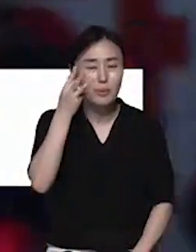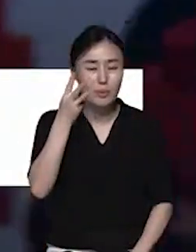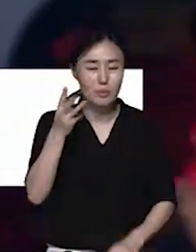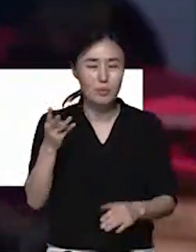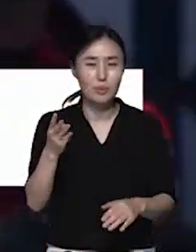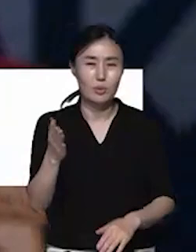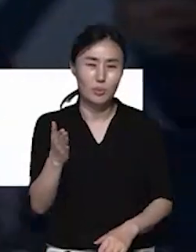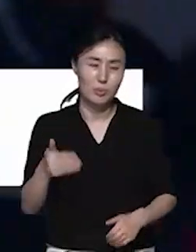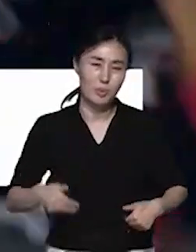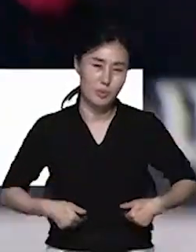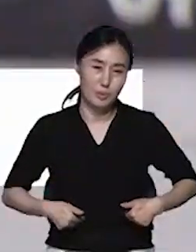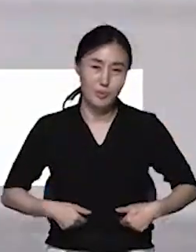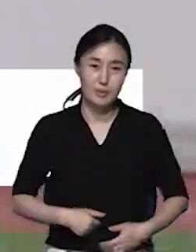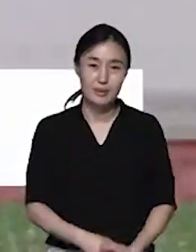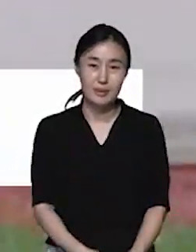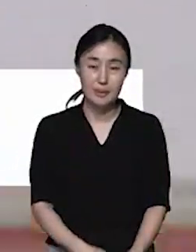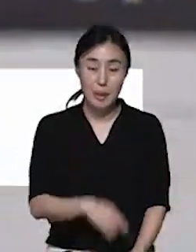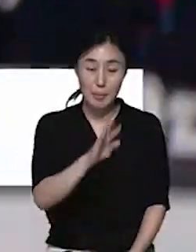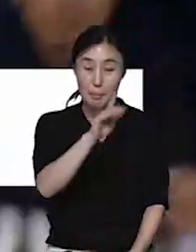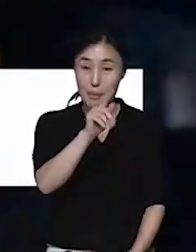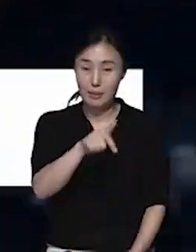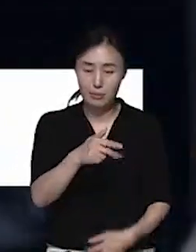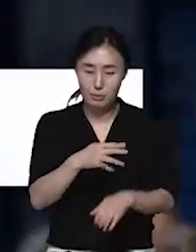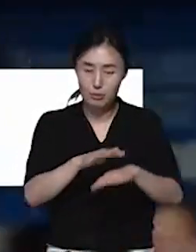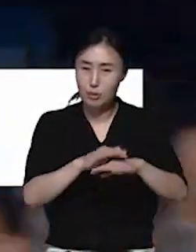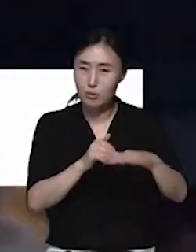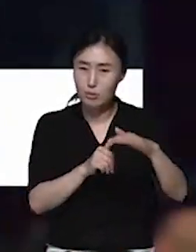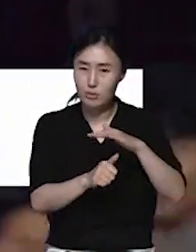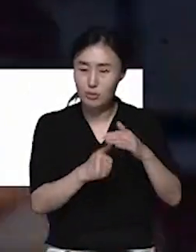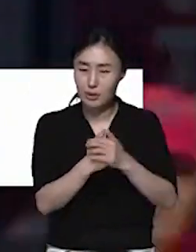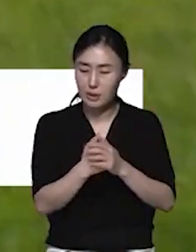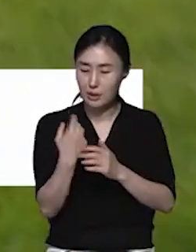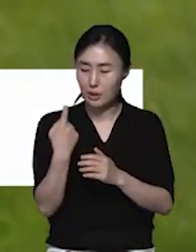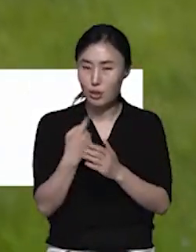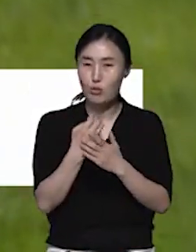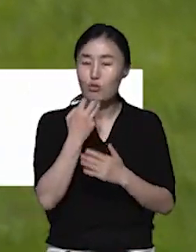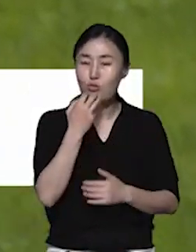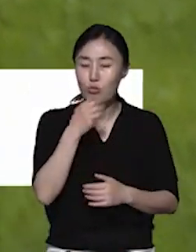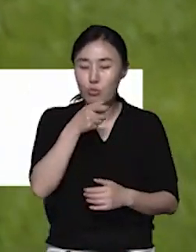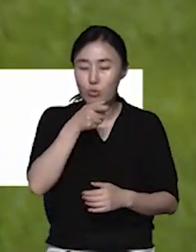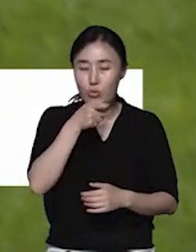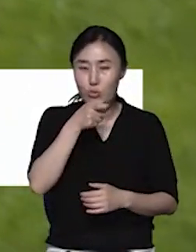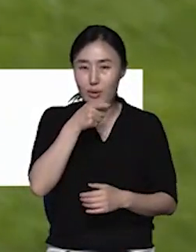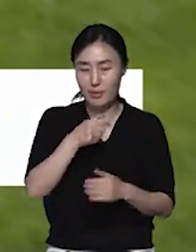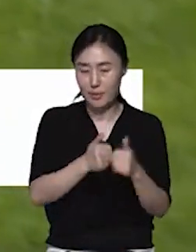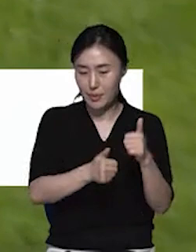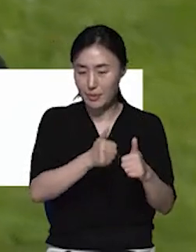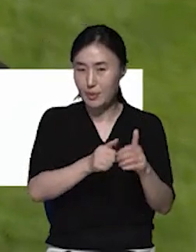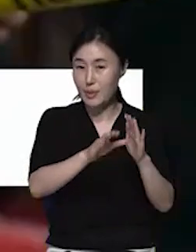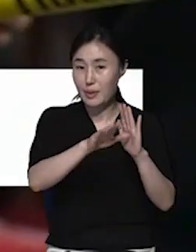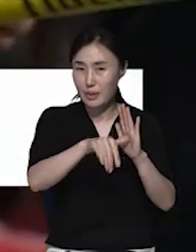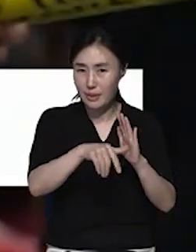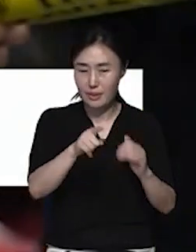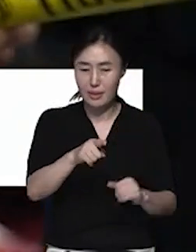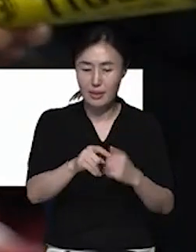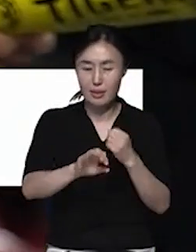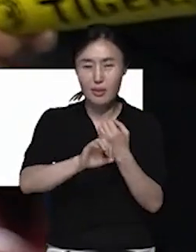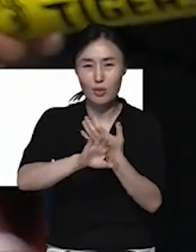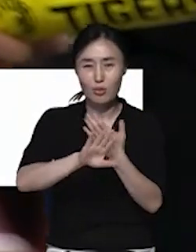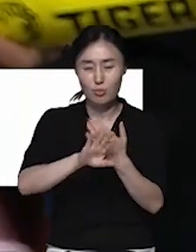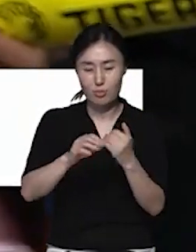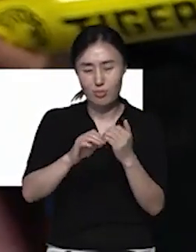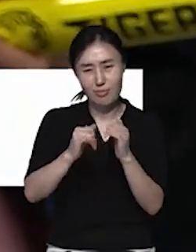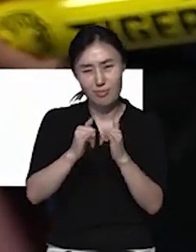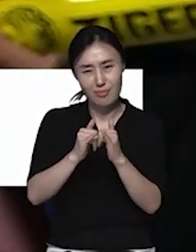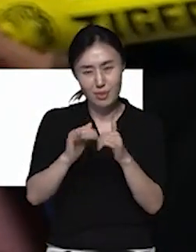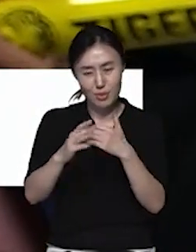소요될 것이라고 밝혔습니다. 박찬호는 전날 열린 KT 위즈와의 수원 원정 경기에서 상대 투수 이선우가 던진 공에 해당